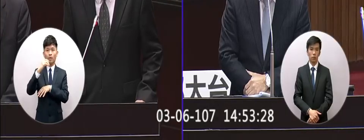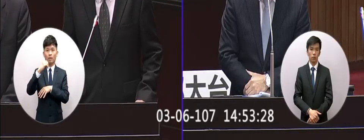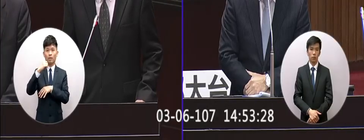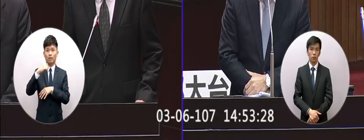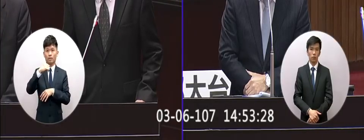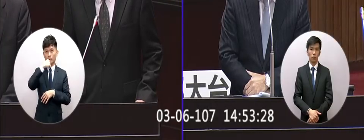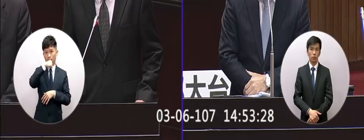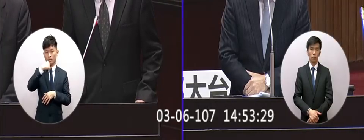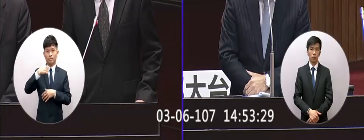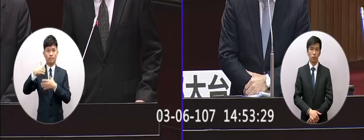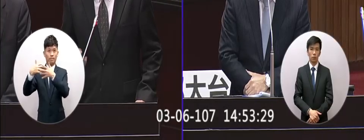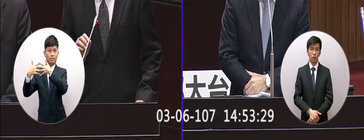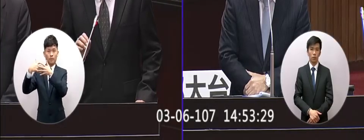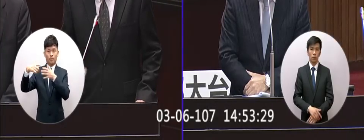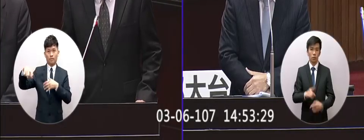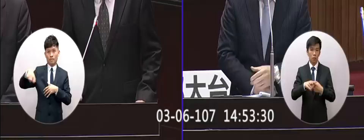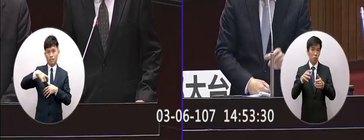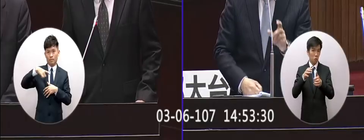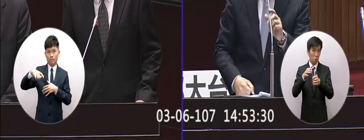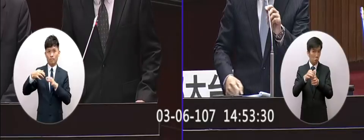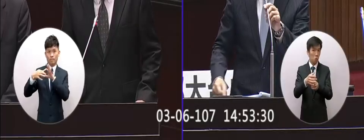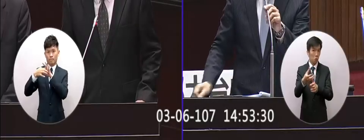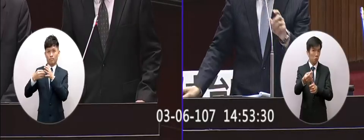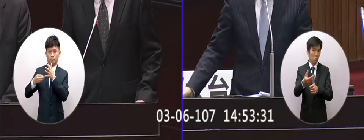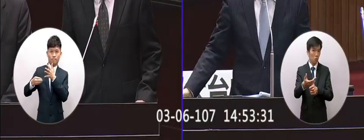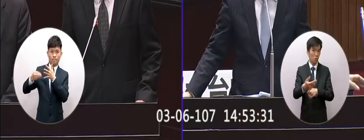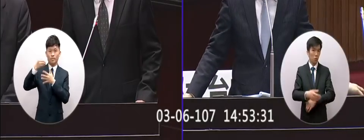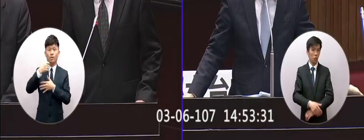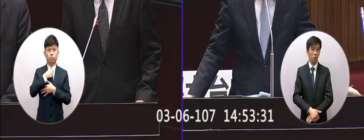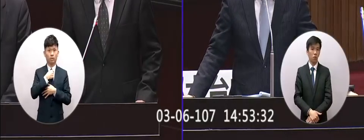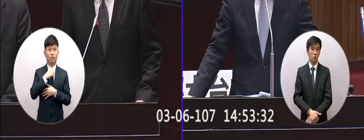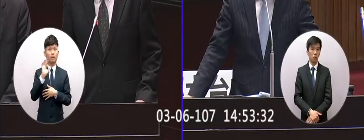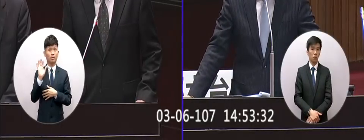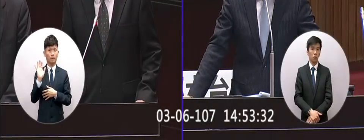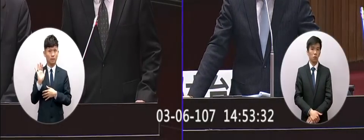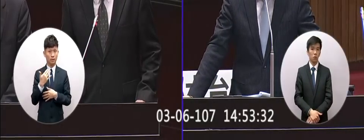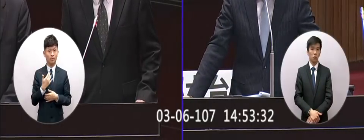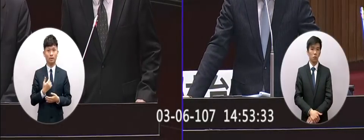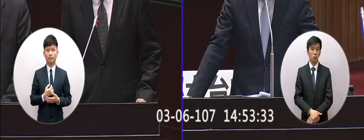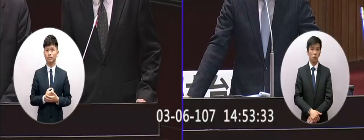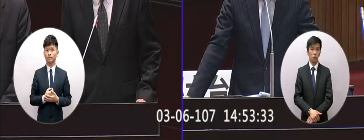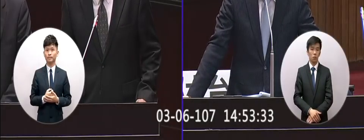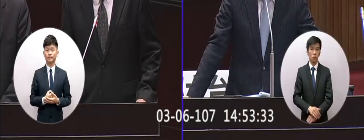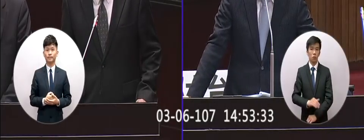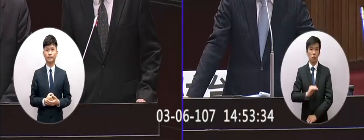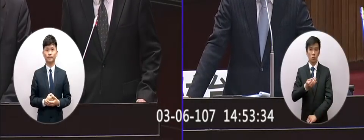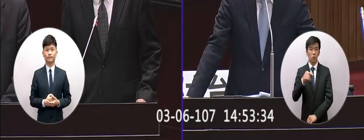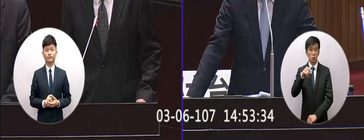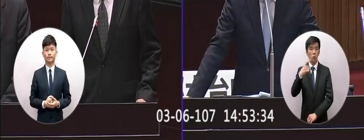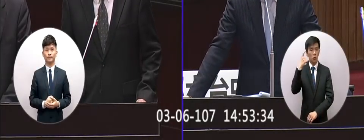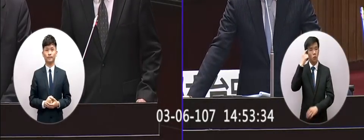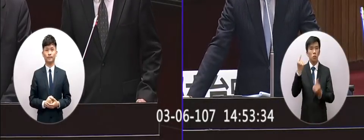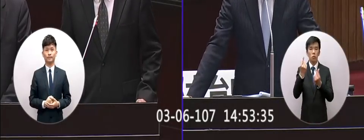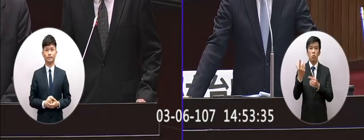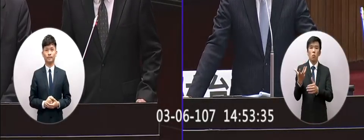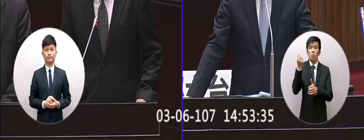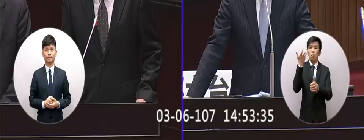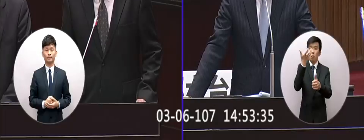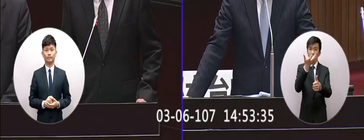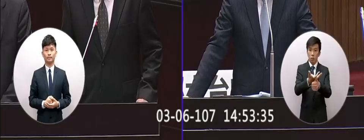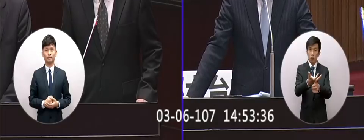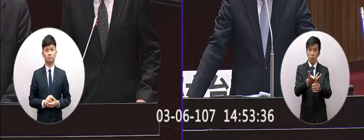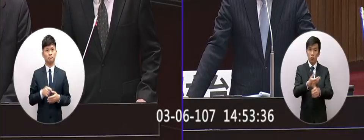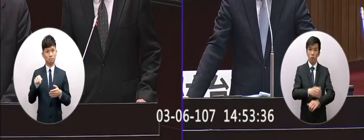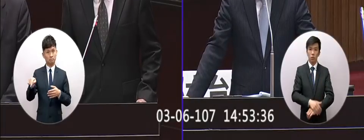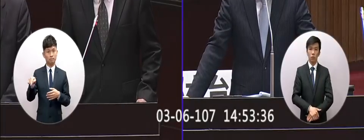美国之间的这个交 流，所以他没有拘束力的法案。 但至于说我们怎么， 但是他某种程度上象征一种授权啊。 这